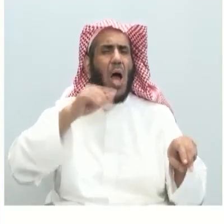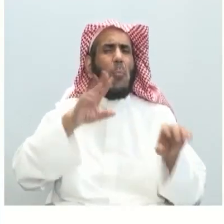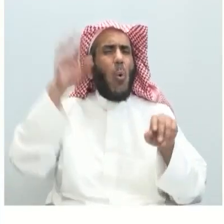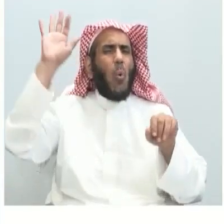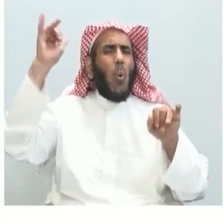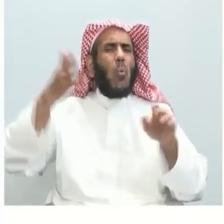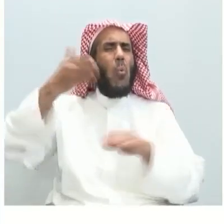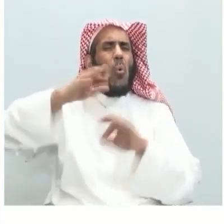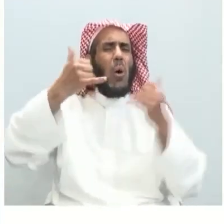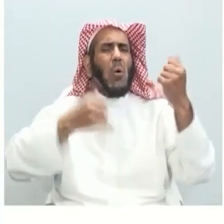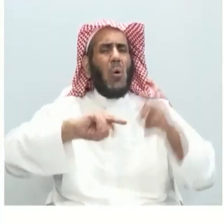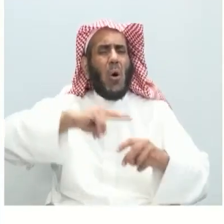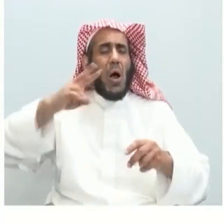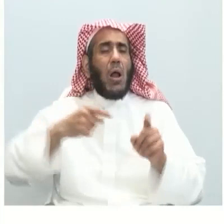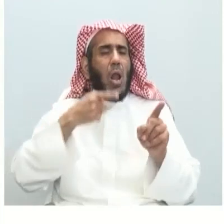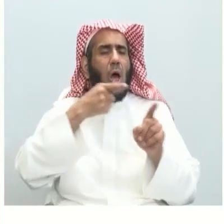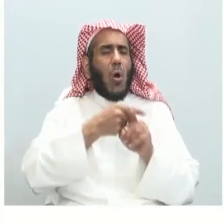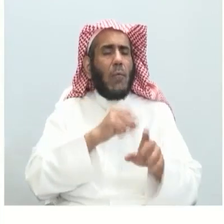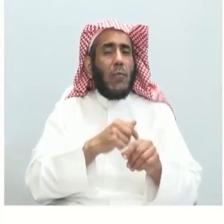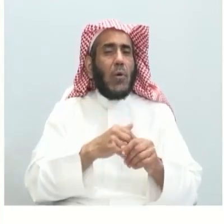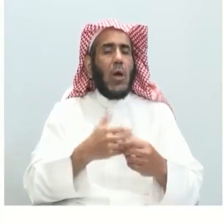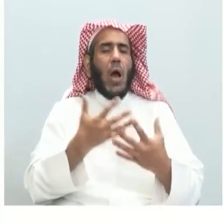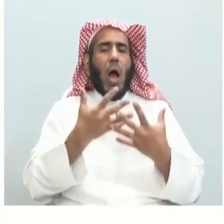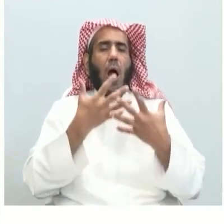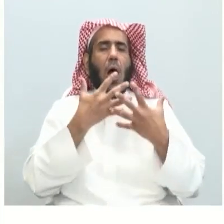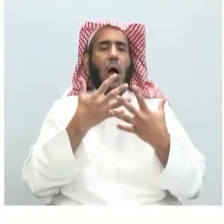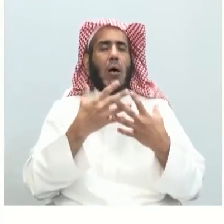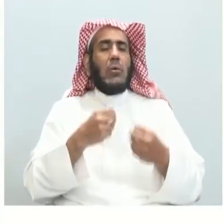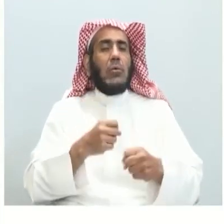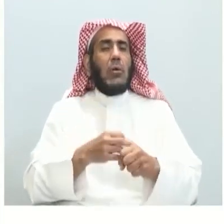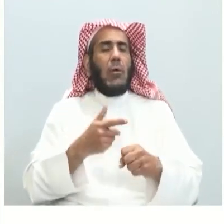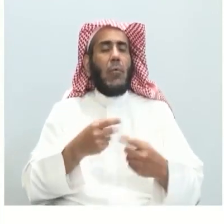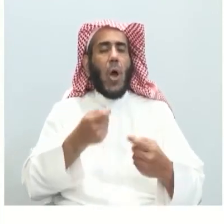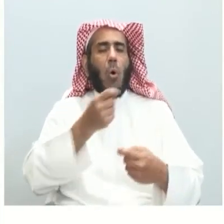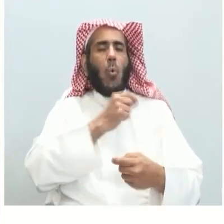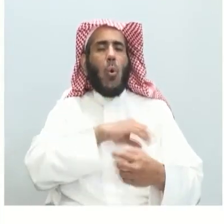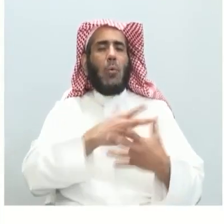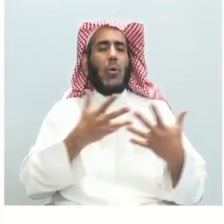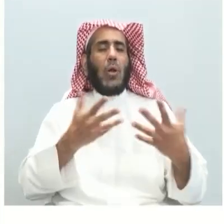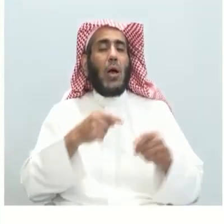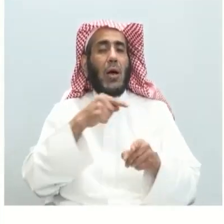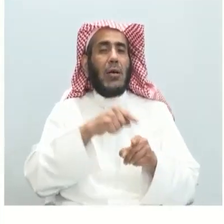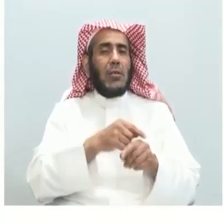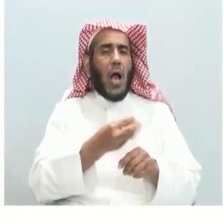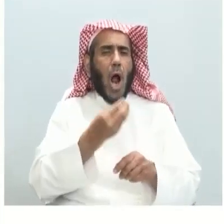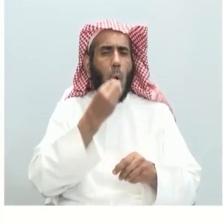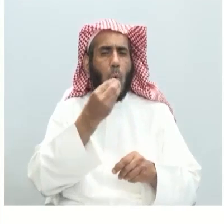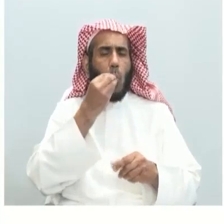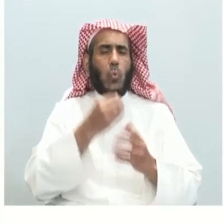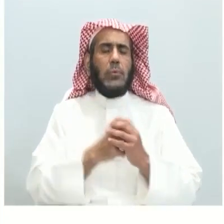خلقها لكم فيها دفء ومنافع ومنها